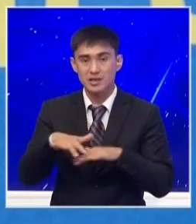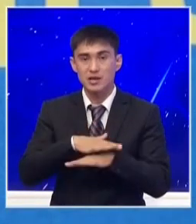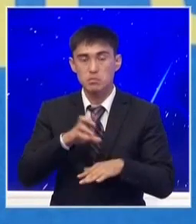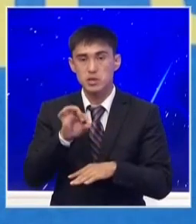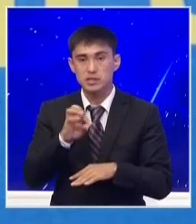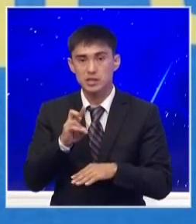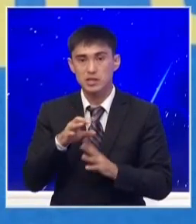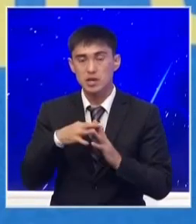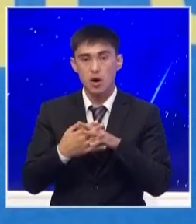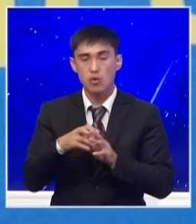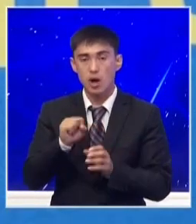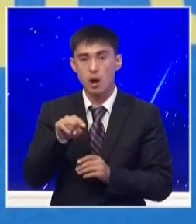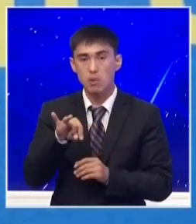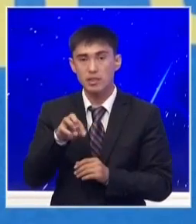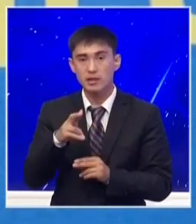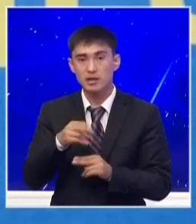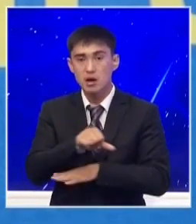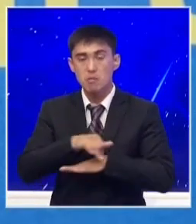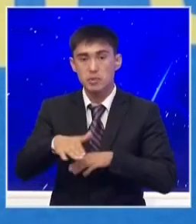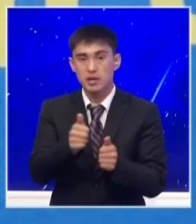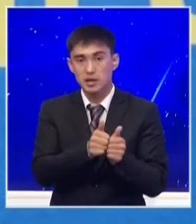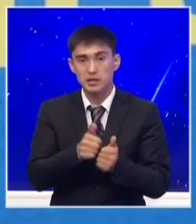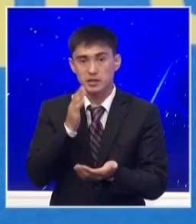ауыл аманаты, где-то на пригороде есть